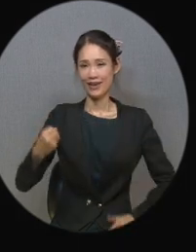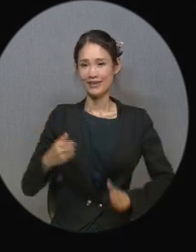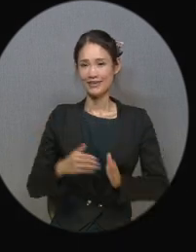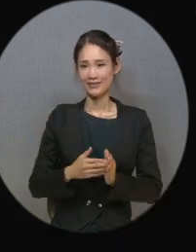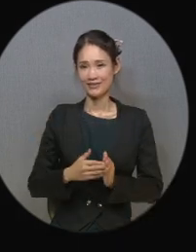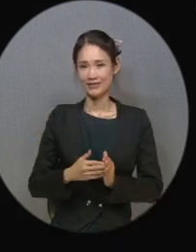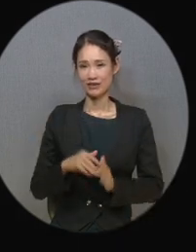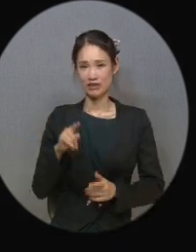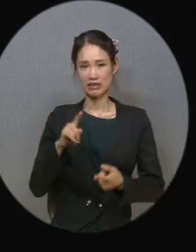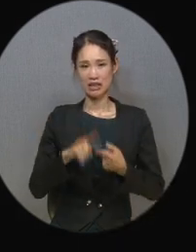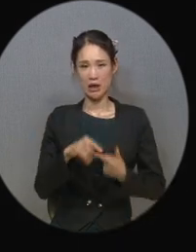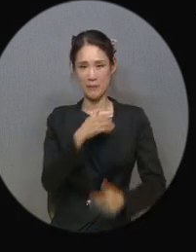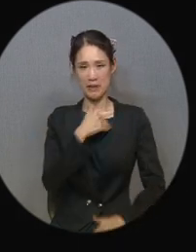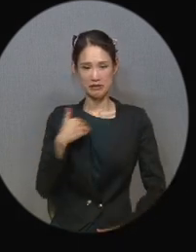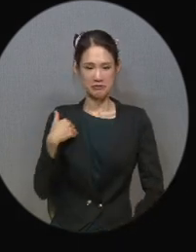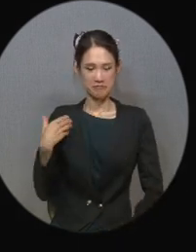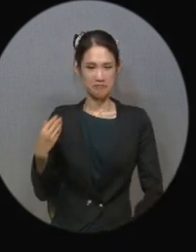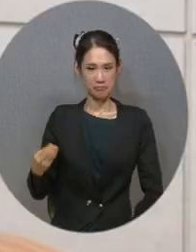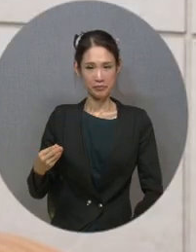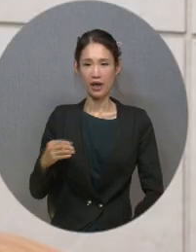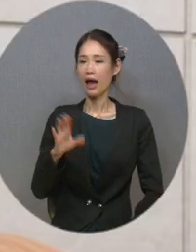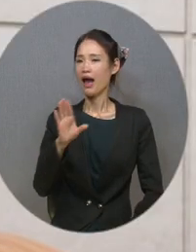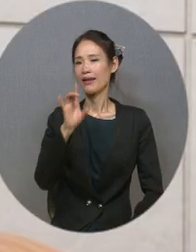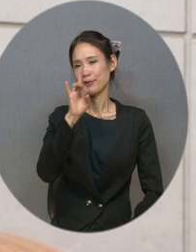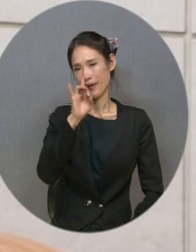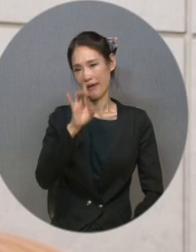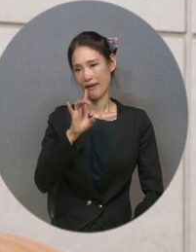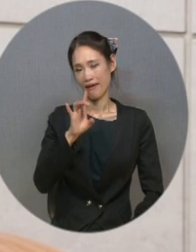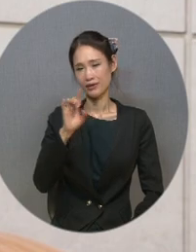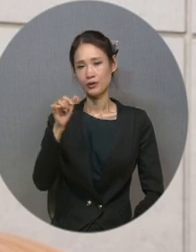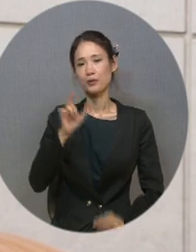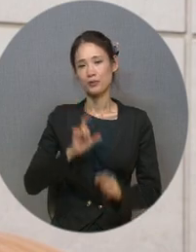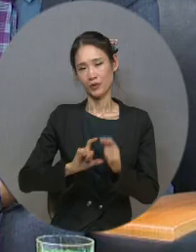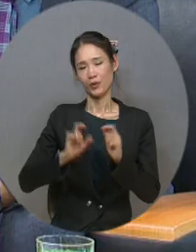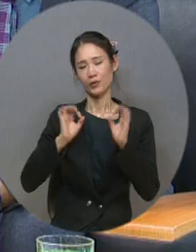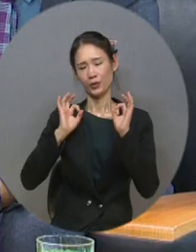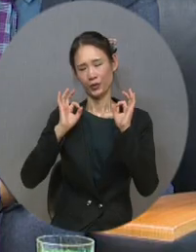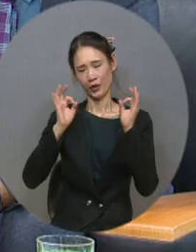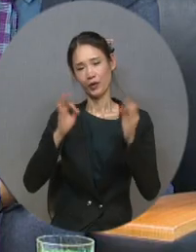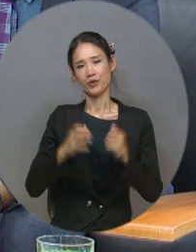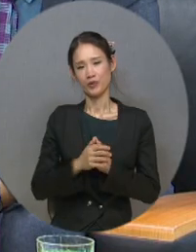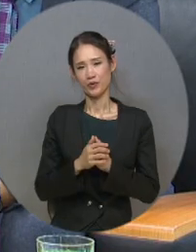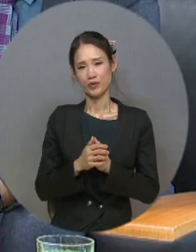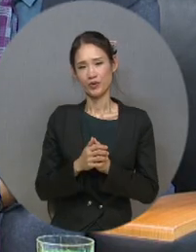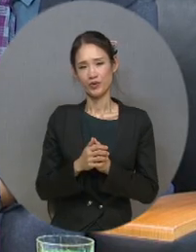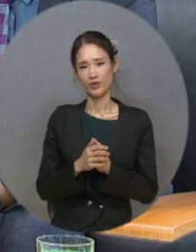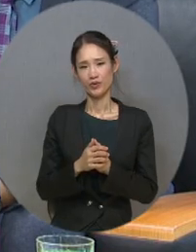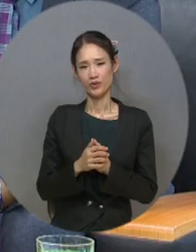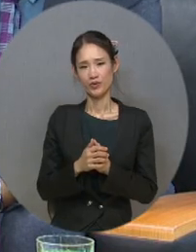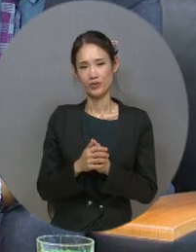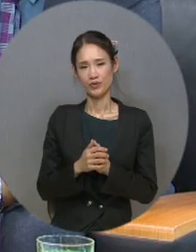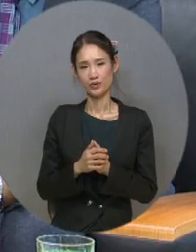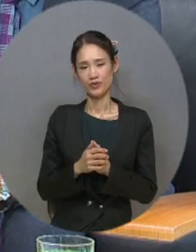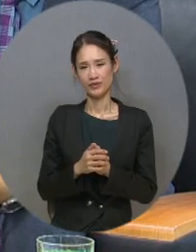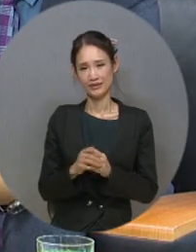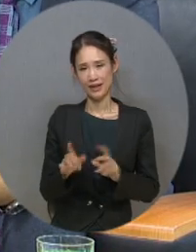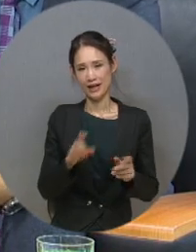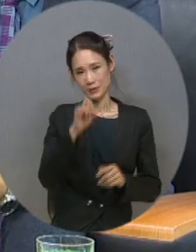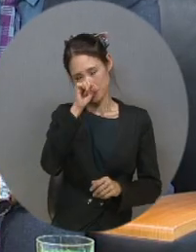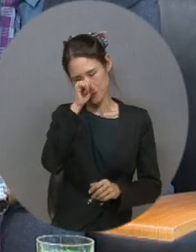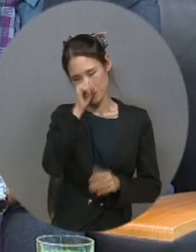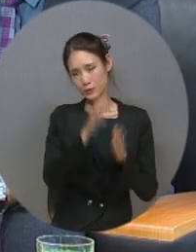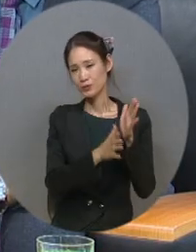거기에 만족하면 안 된다는 거죠. 네. 저희들이 조금 더 노력하고 부동의 살기 좋은 도시,